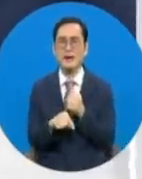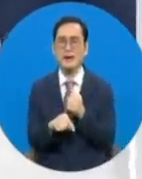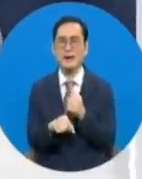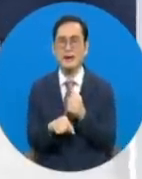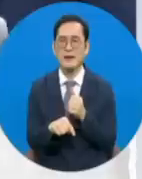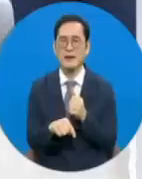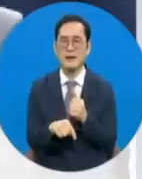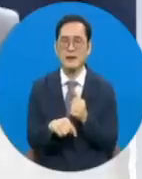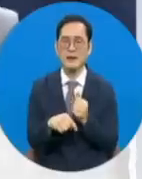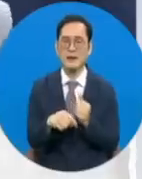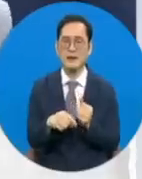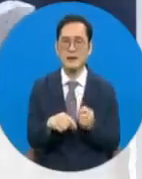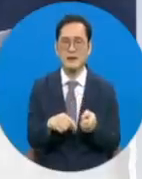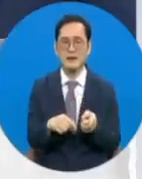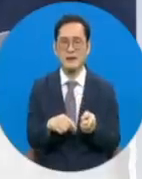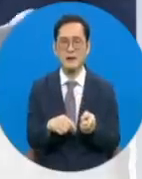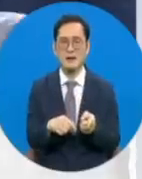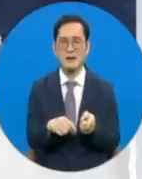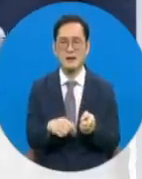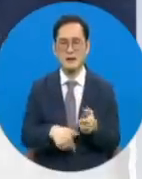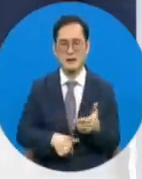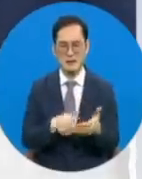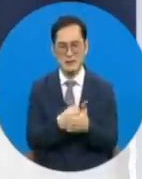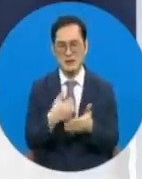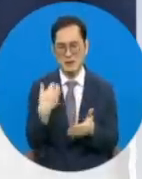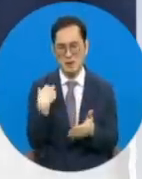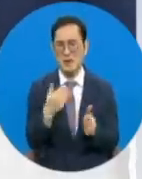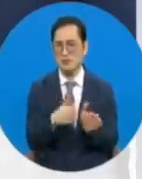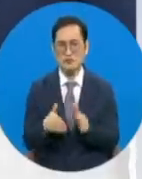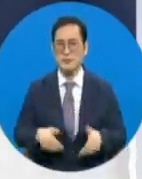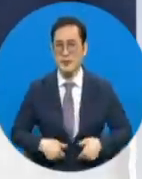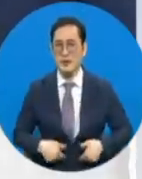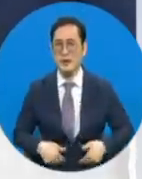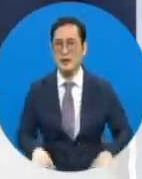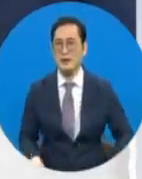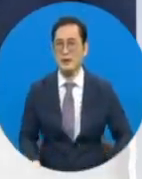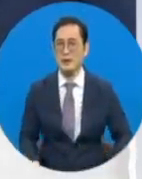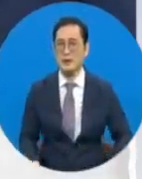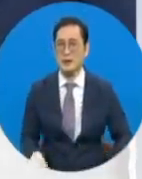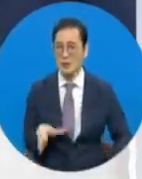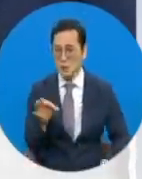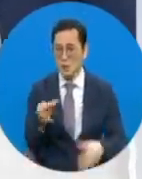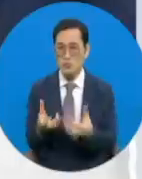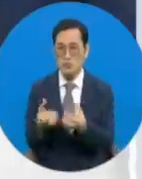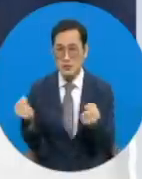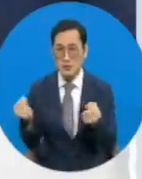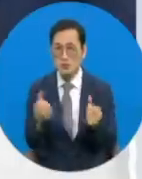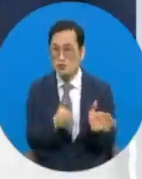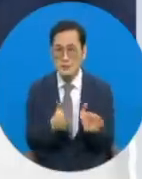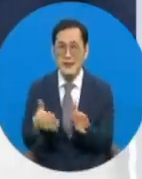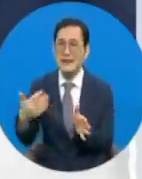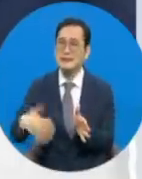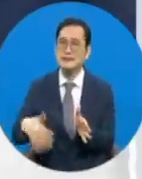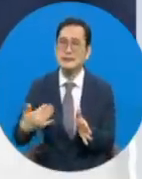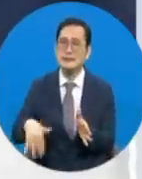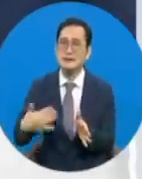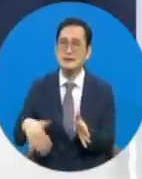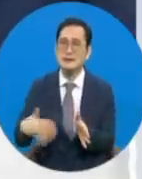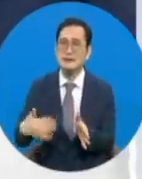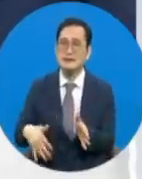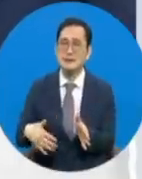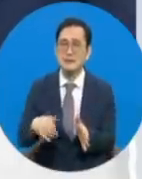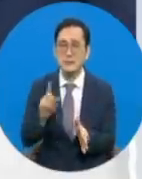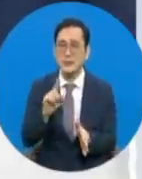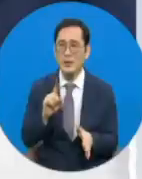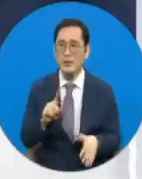수신료 분리징수가 준비가 안 됐다라는 비판도 있습니다. 그것도 좀 겸허하게 수용을 해야 돼요. 어떤